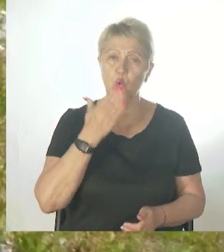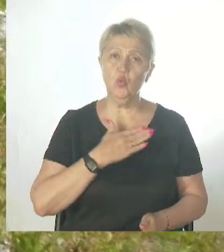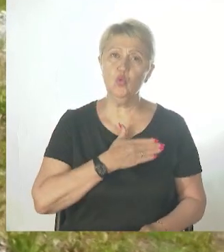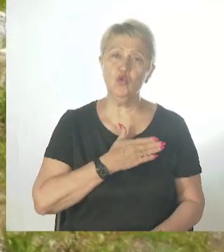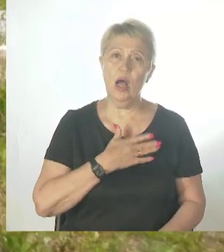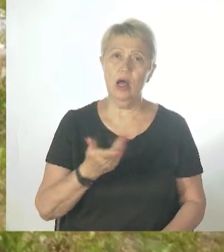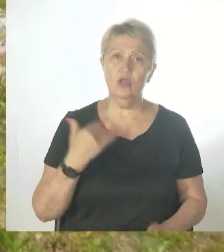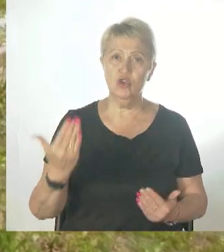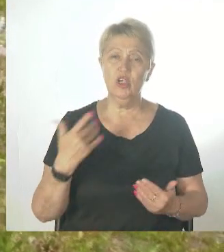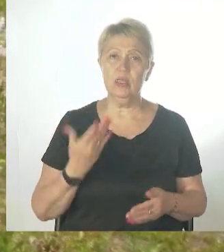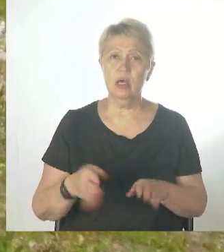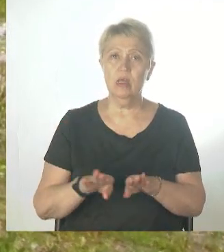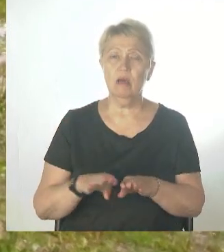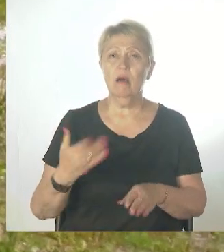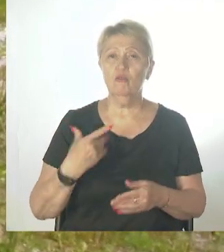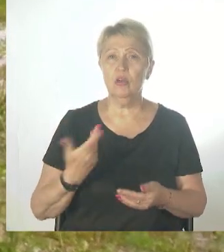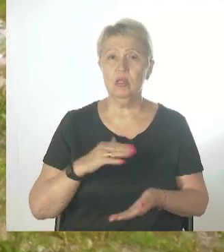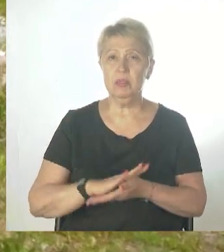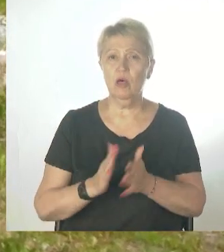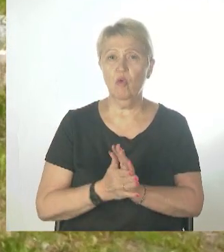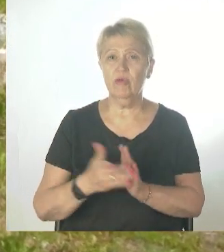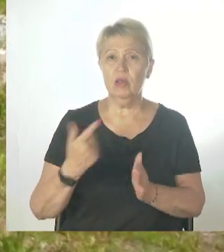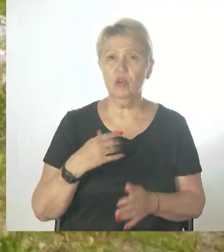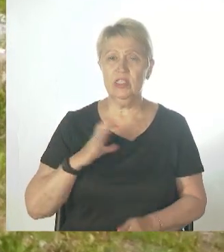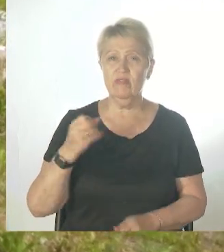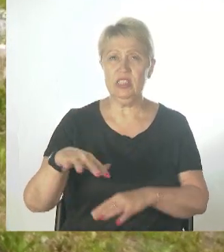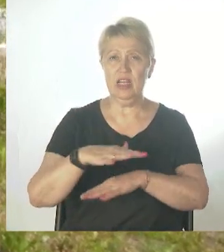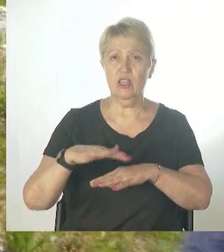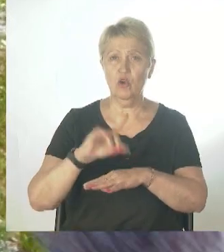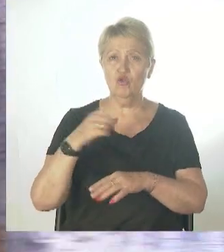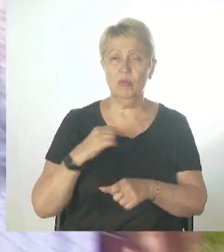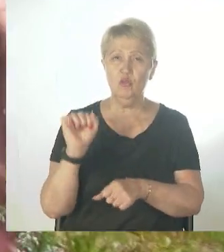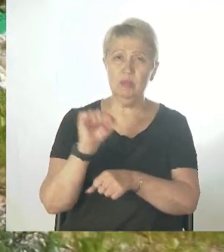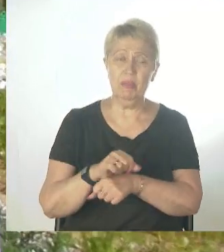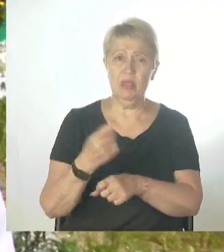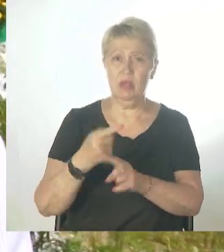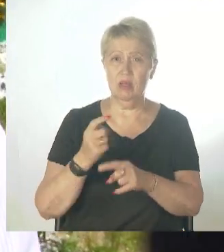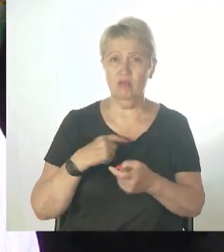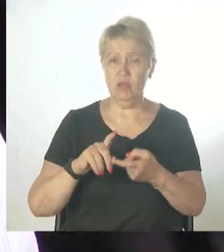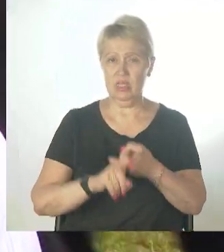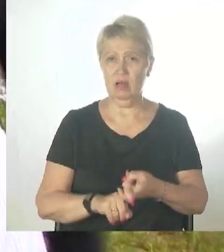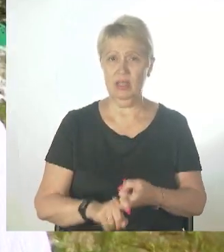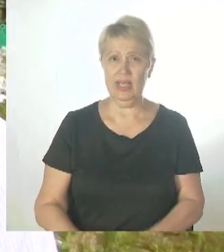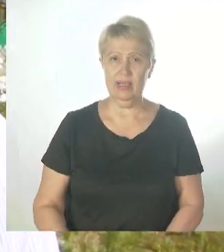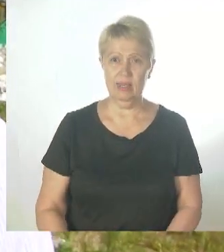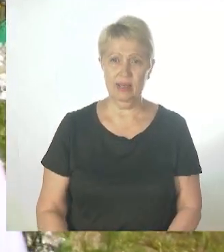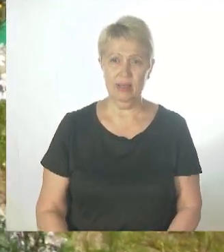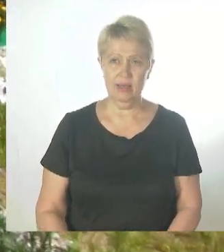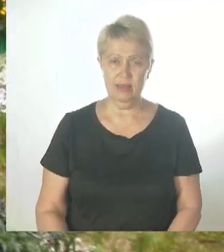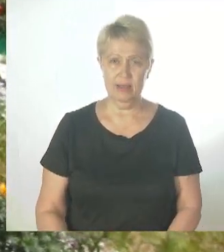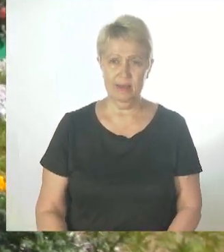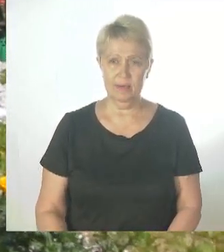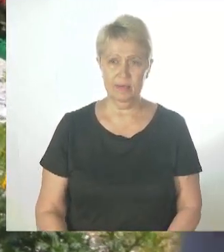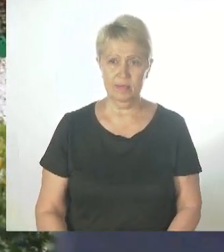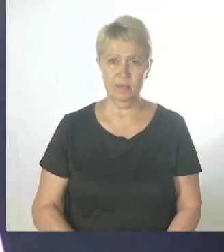обстановка в стране, это пандемия, чтобы все-таки русский народ победил эту заразу. Так же, как и